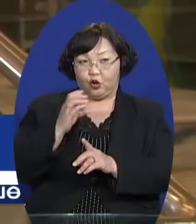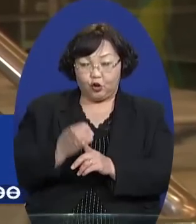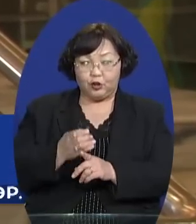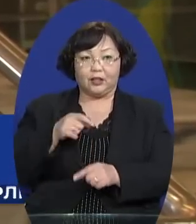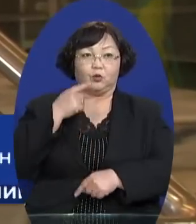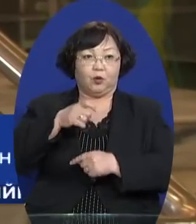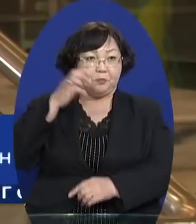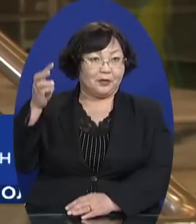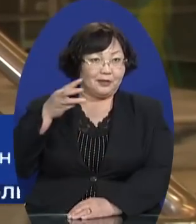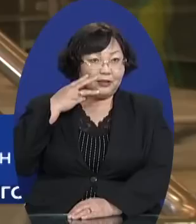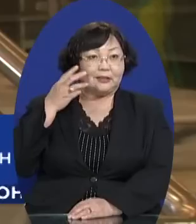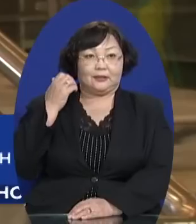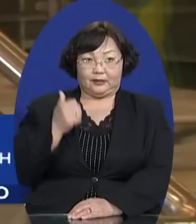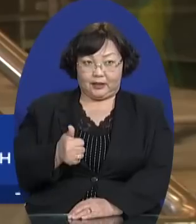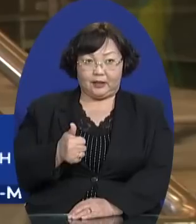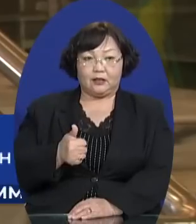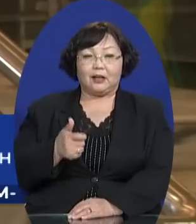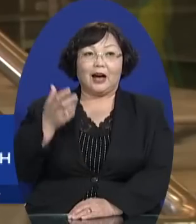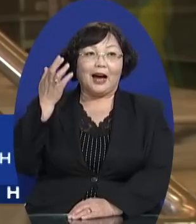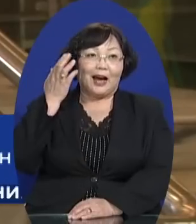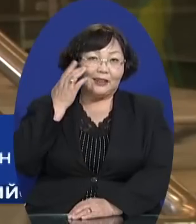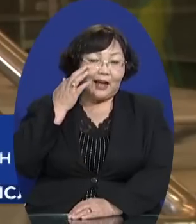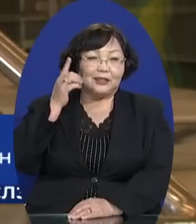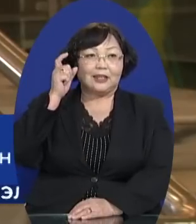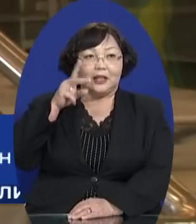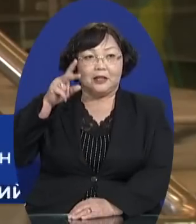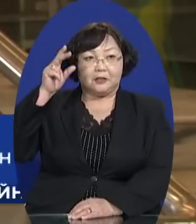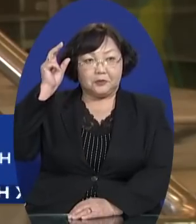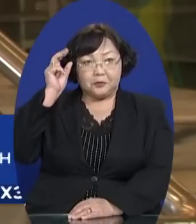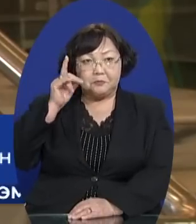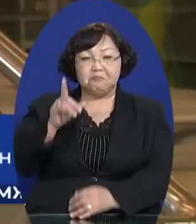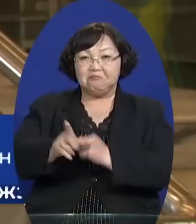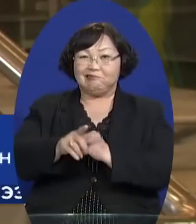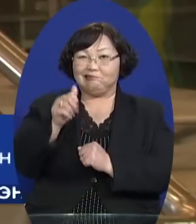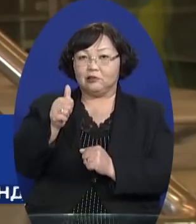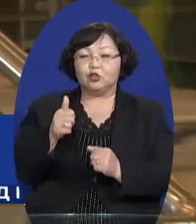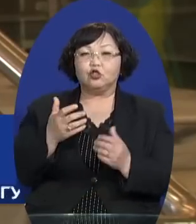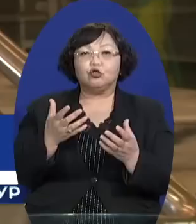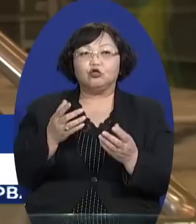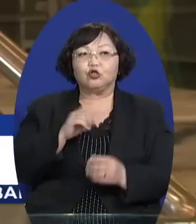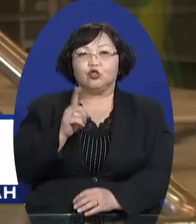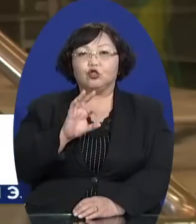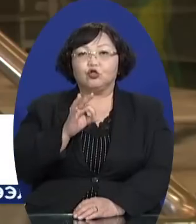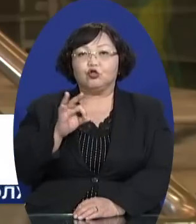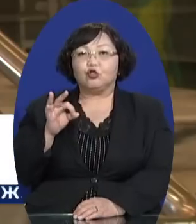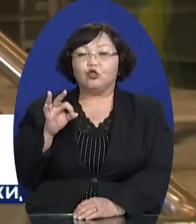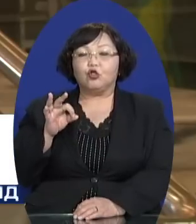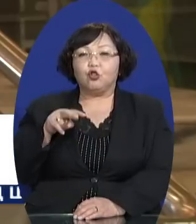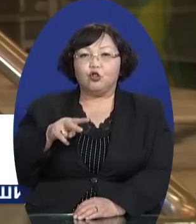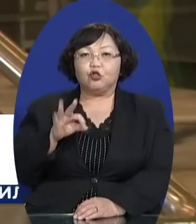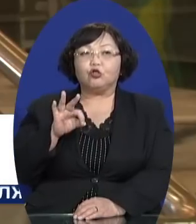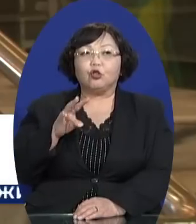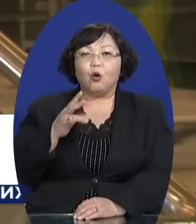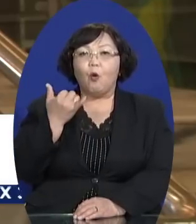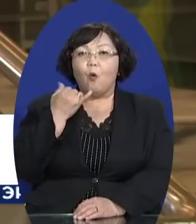их мэдлэгтэй. За тэгээ одоо нөгөө гадаад хэлний мэдлэг зөүлэн ур чадвар гэж одоо сүлүүд их ярьж байна тийм ээ. Тэгэхээр энэ харилцаа энэ зөүлэн